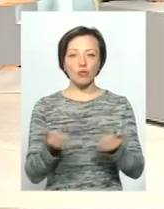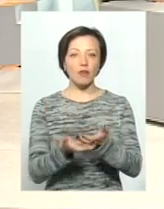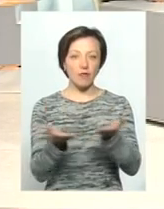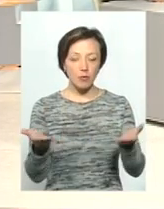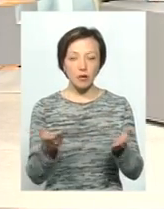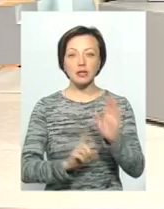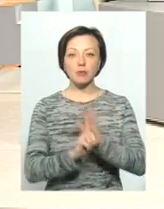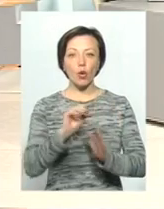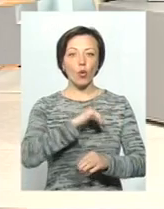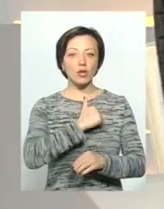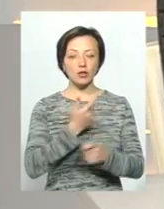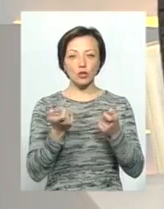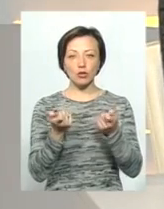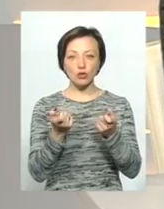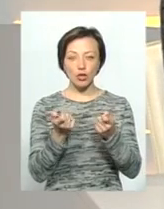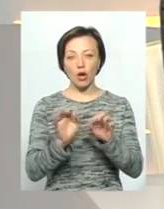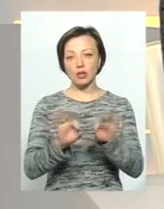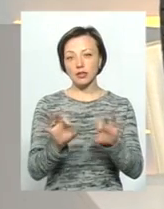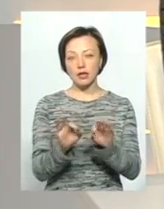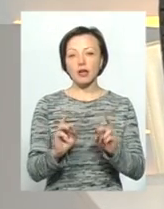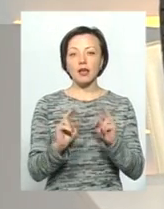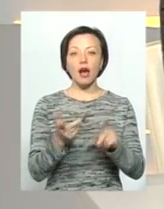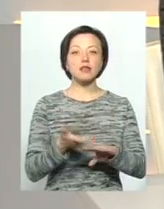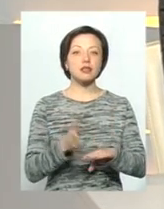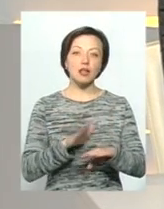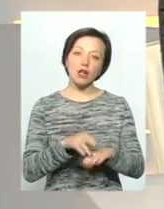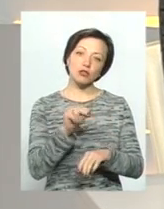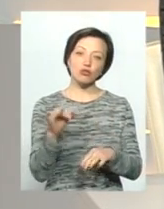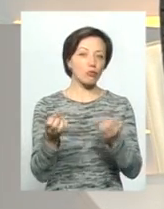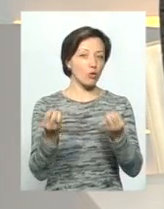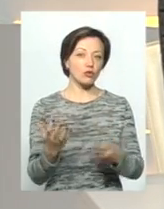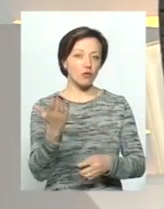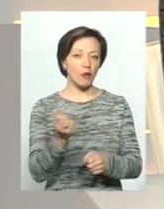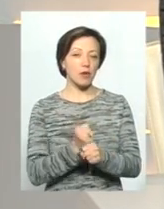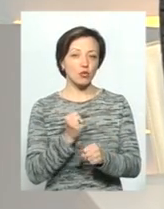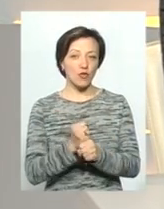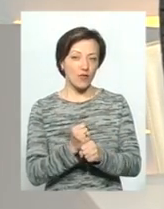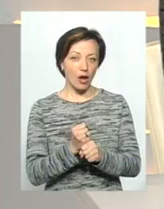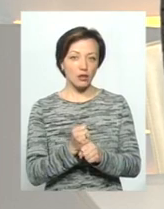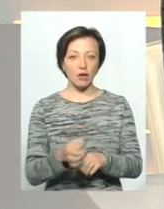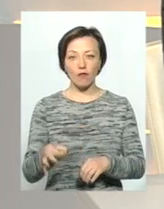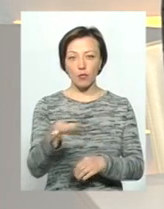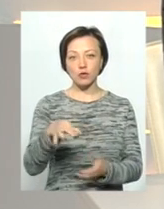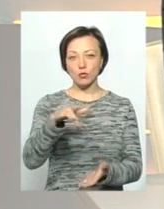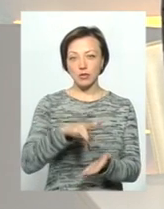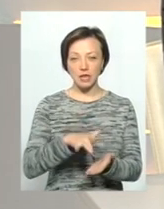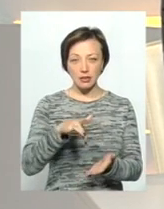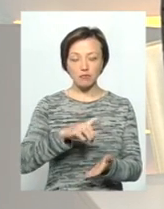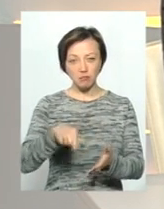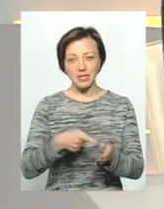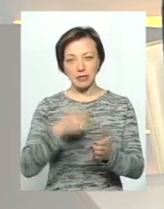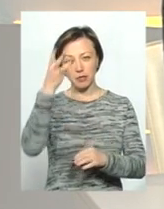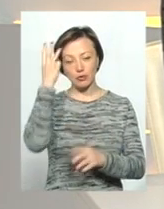я би хотіла, щоб ви трошки окреслили, наскільки складно чи просто вам працювати в обласному центрі, в місті,